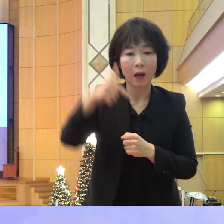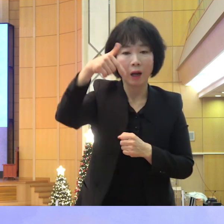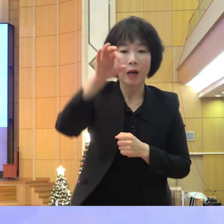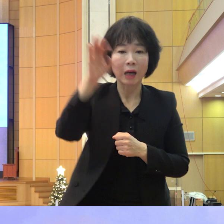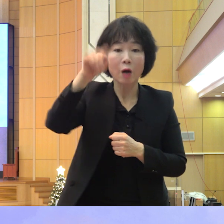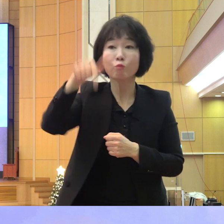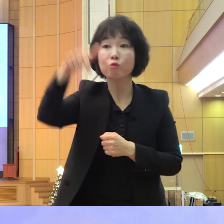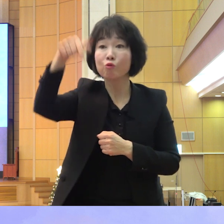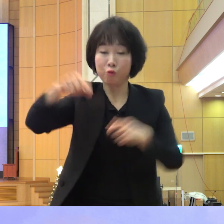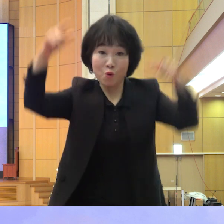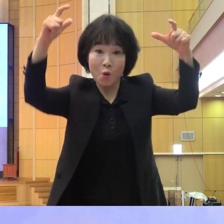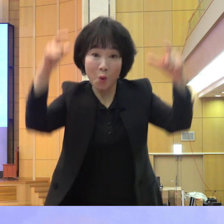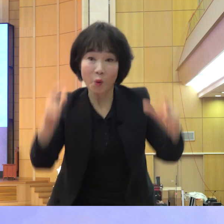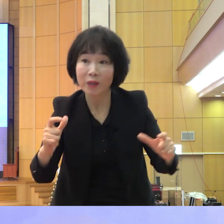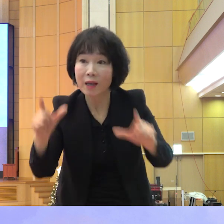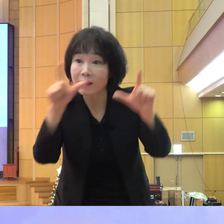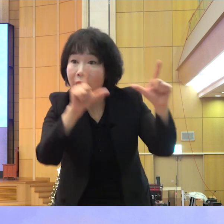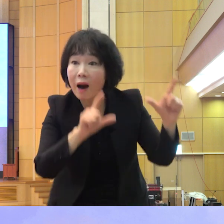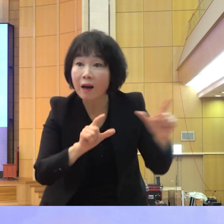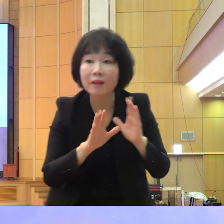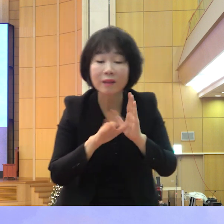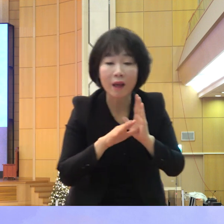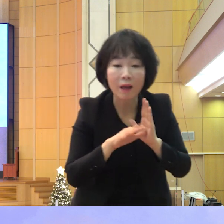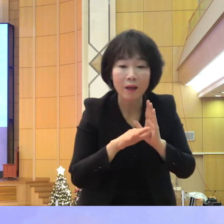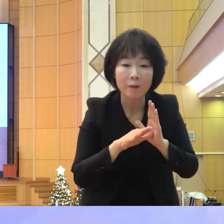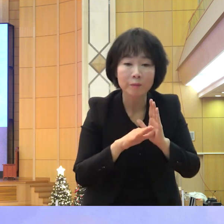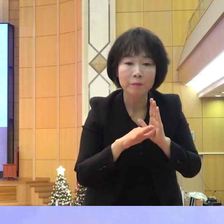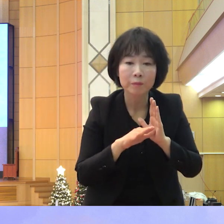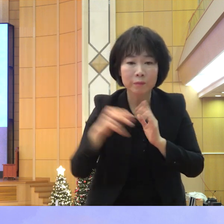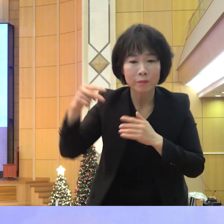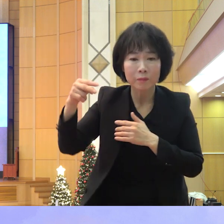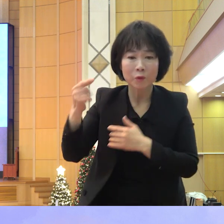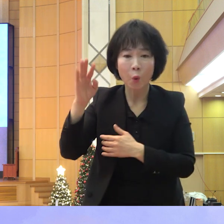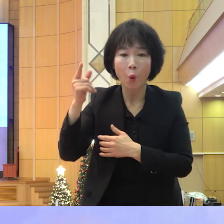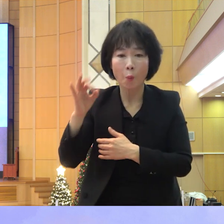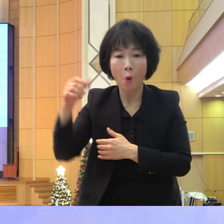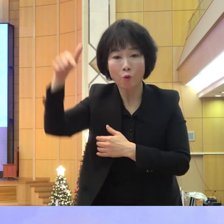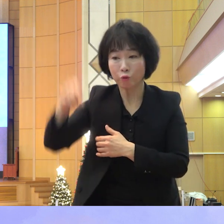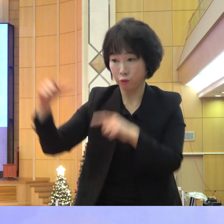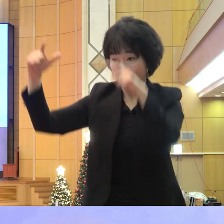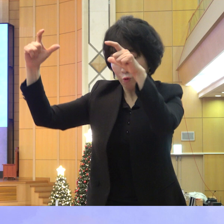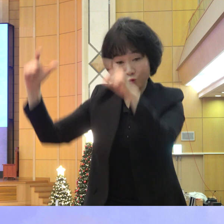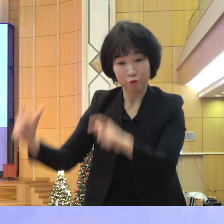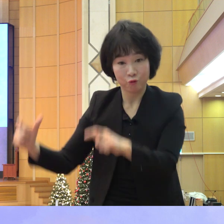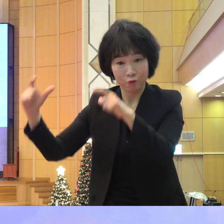강북구가 생기고 도봉구가 생기는데, 그 당시에 도봉구,